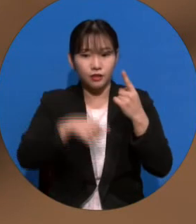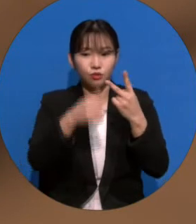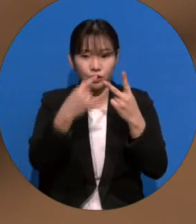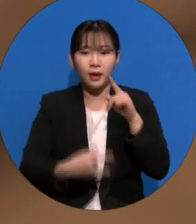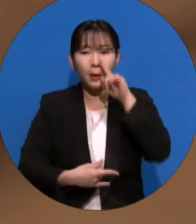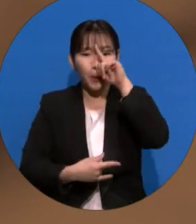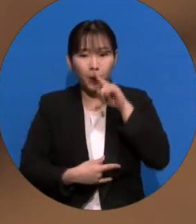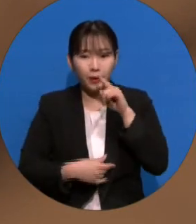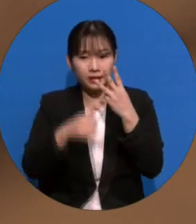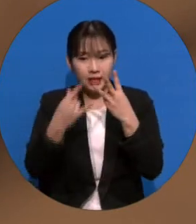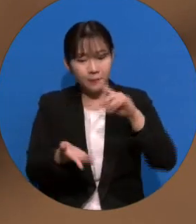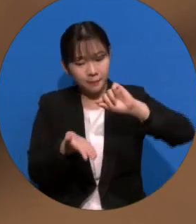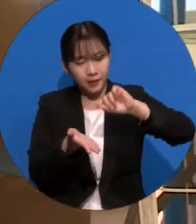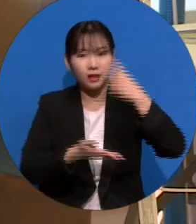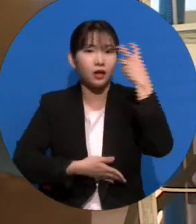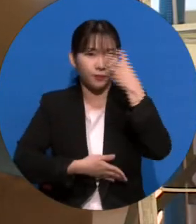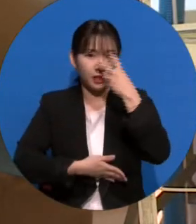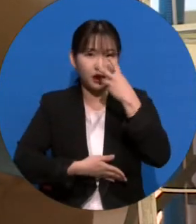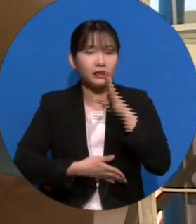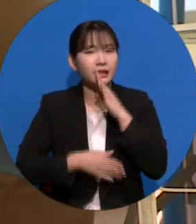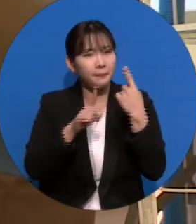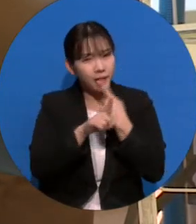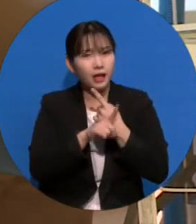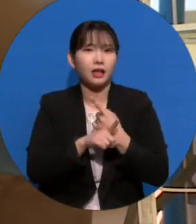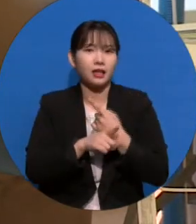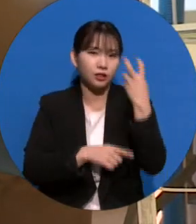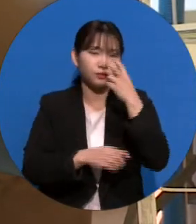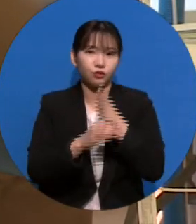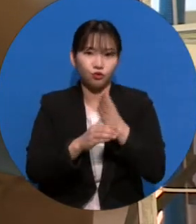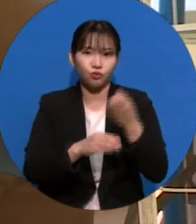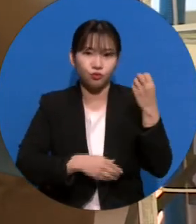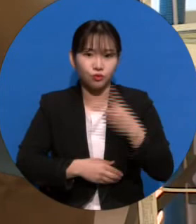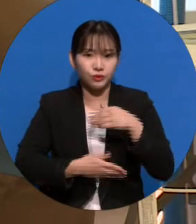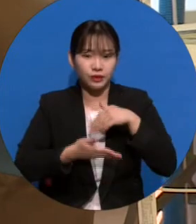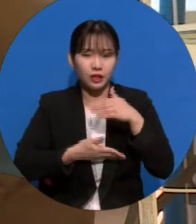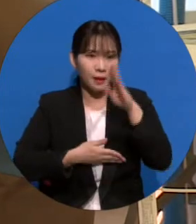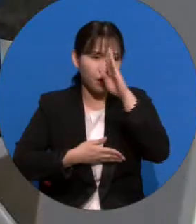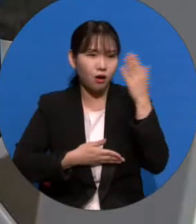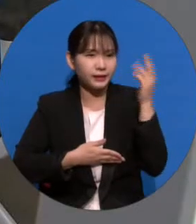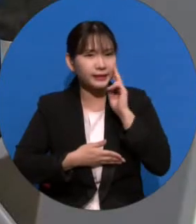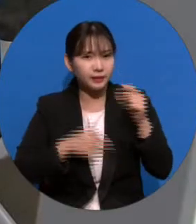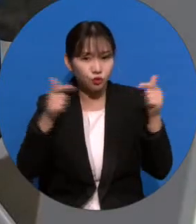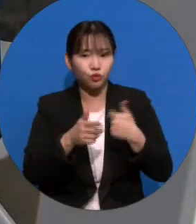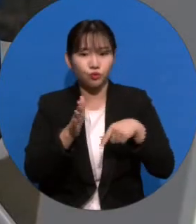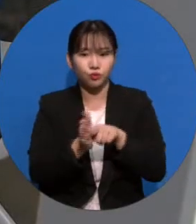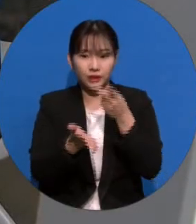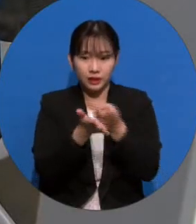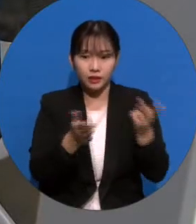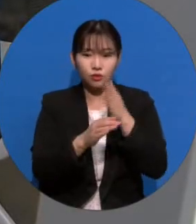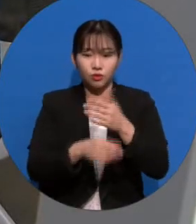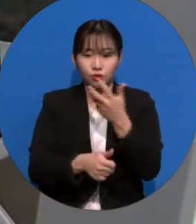PCR, 주 3회 신속 항원 검사 등 사실상 매일 검사를 실시하고 중증 화율을 낮추기 위해 입소자